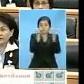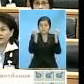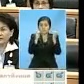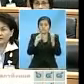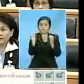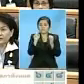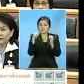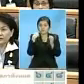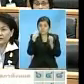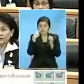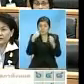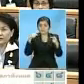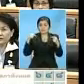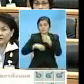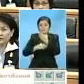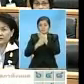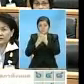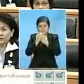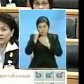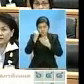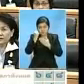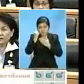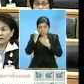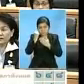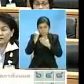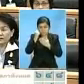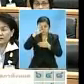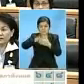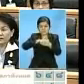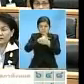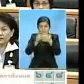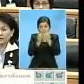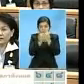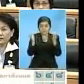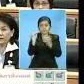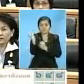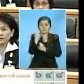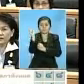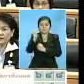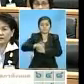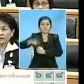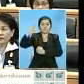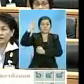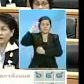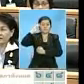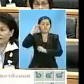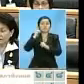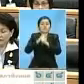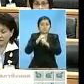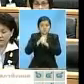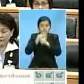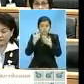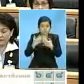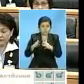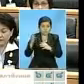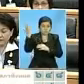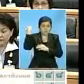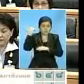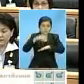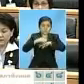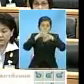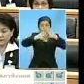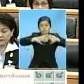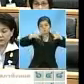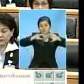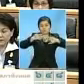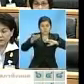ธรรมนูญซึ่งตั้งโดยคณะรัฐประหารส่วนใหญ่เป็นข้าราชการเก่าบางส่วนก็เป็นนักวิชาการที่นิยมชม